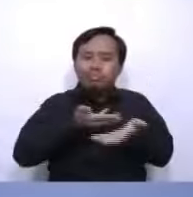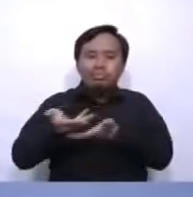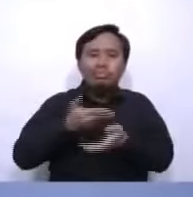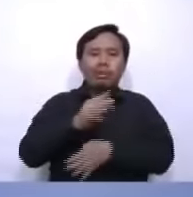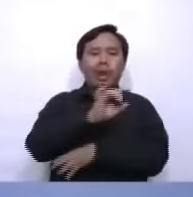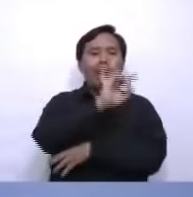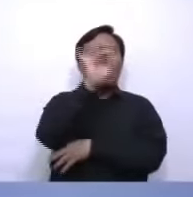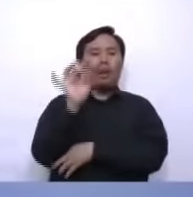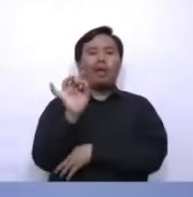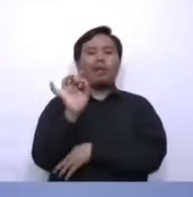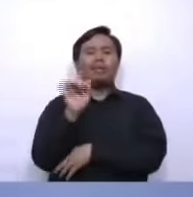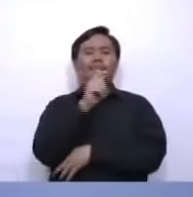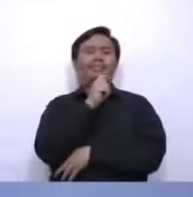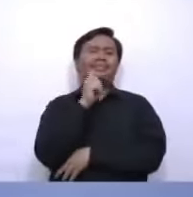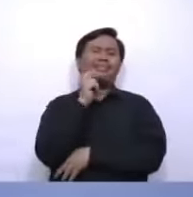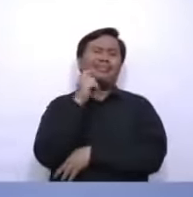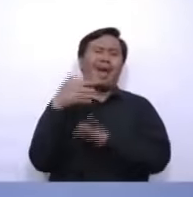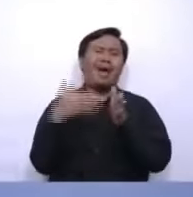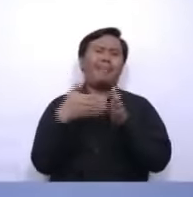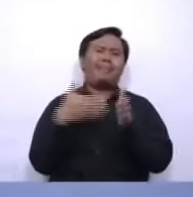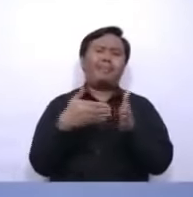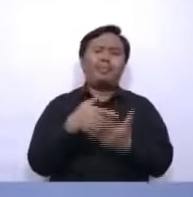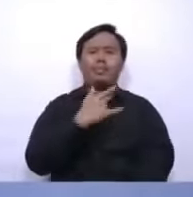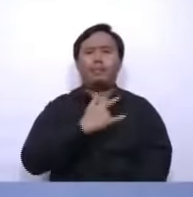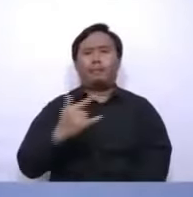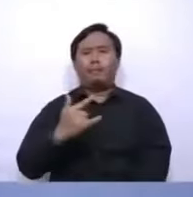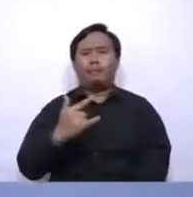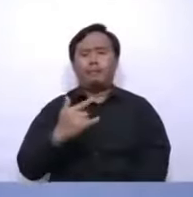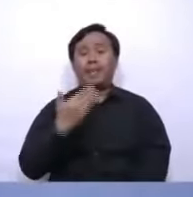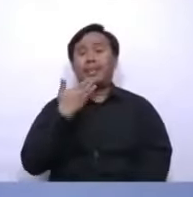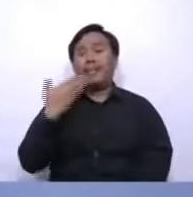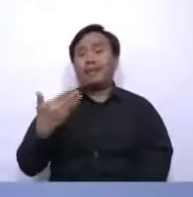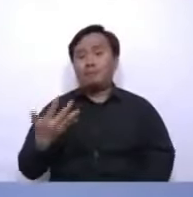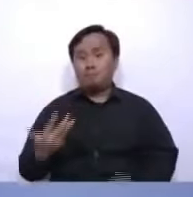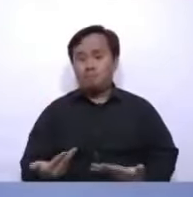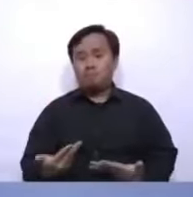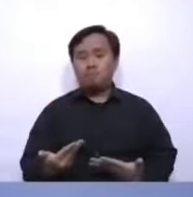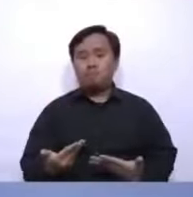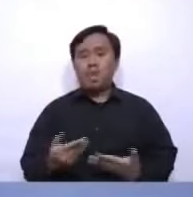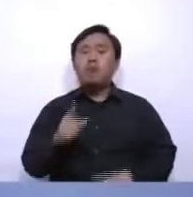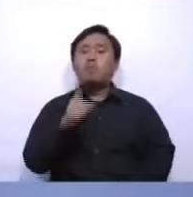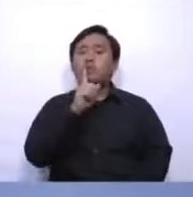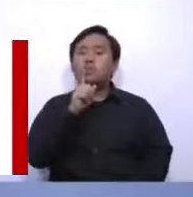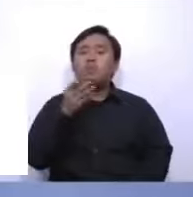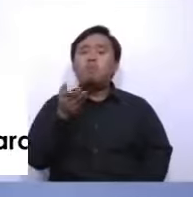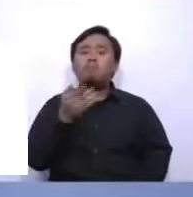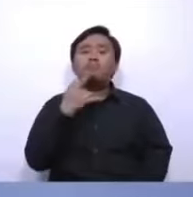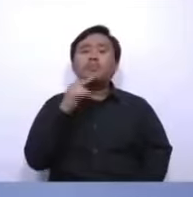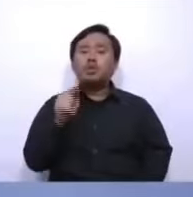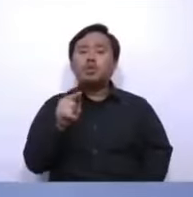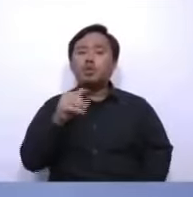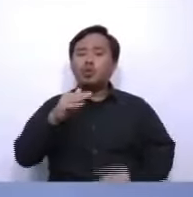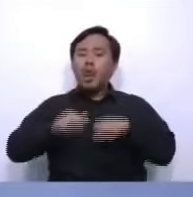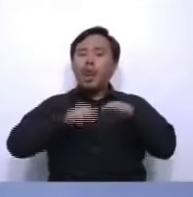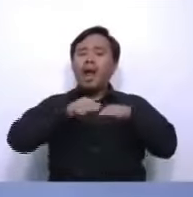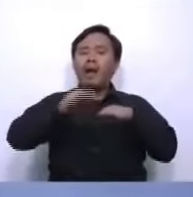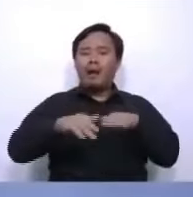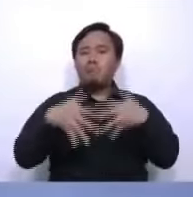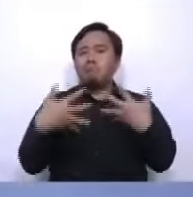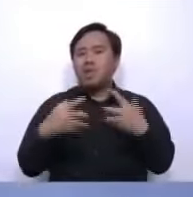sebagainya tetap menjadi kendala. Pertanyaan saya adalah, apa penyebabnya dan langkah apa, langkah